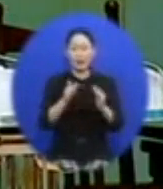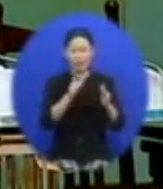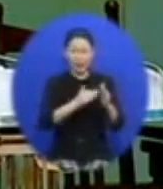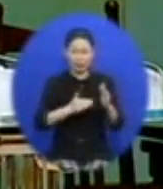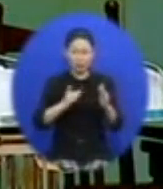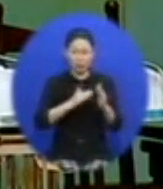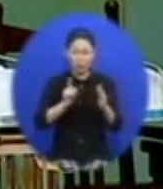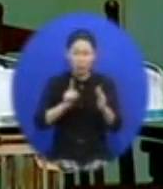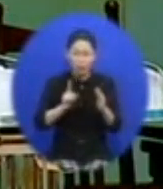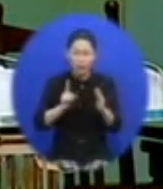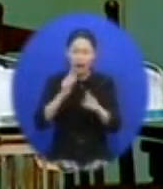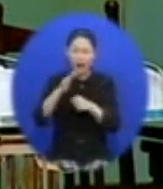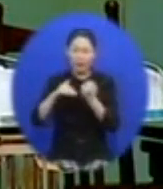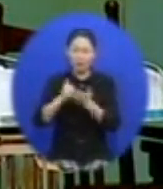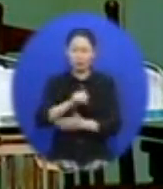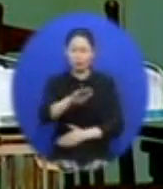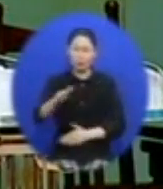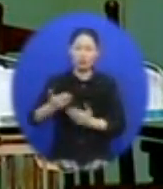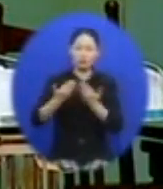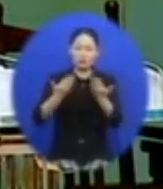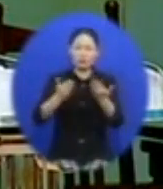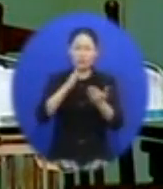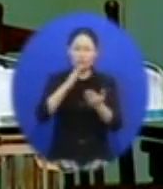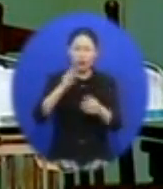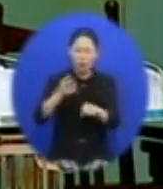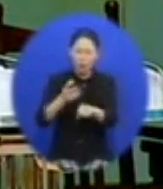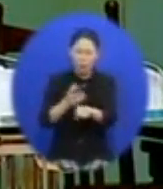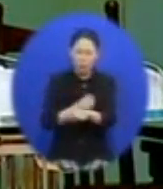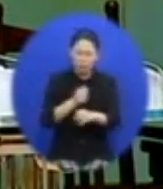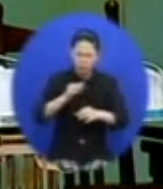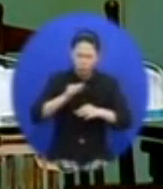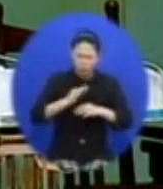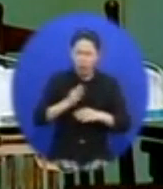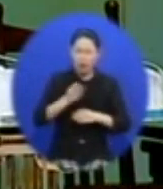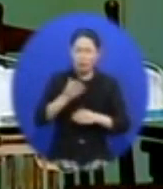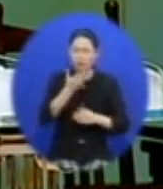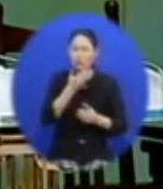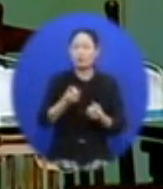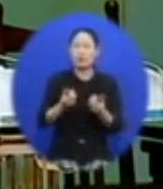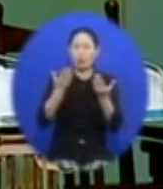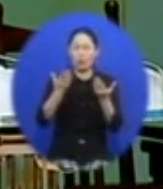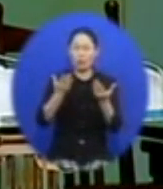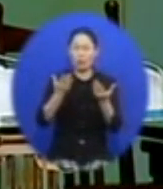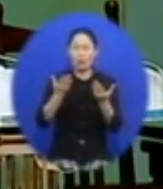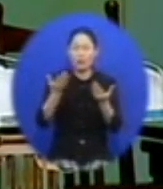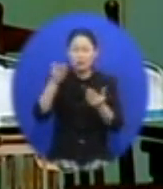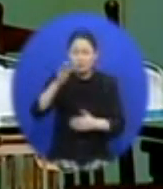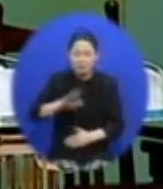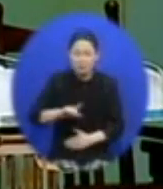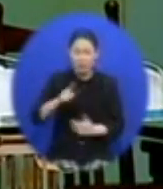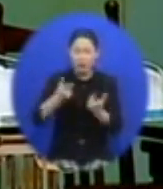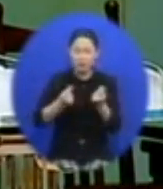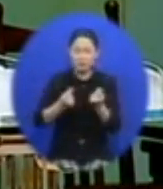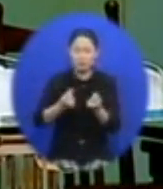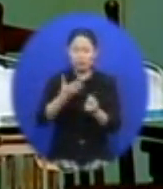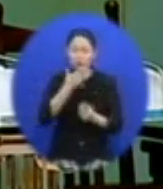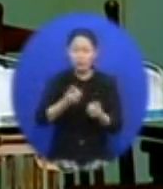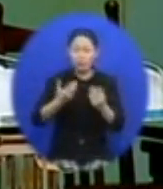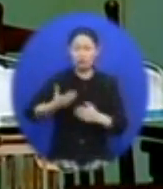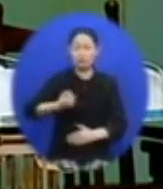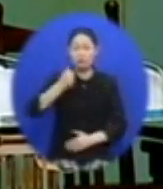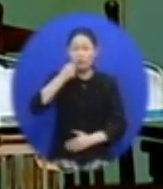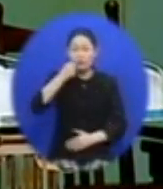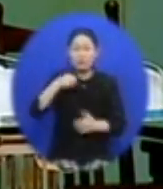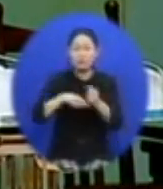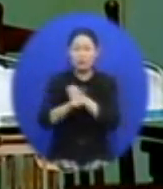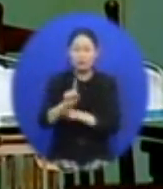하나님이 우리에게 주신 엄청나고 놀라운 축복의 잠 물인데 실제로 그렇게 누리지 못하는 이유는 아담과